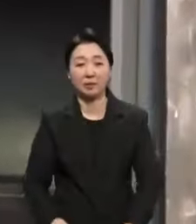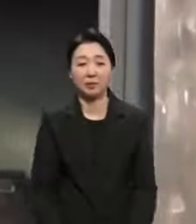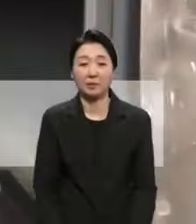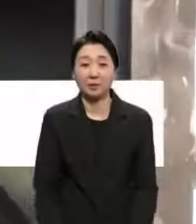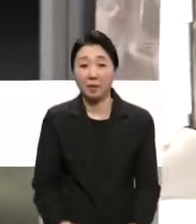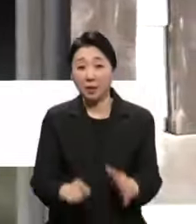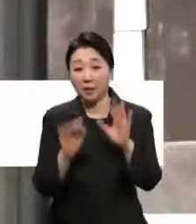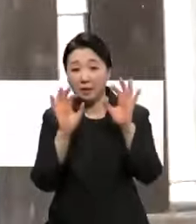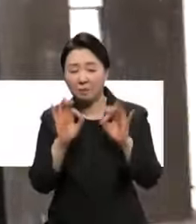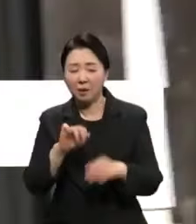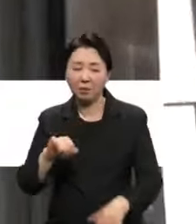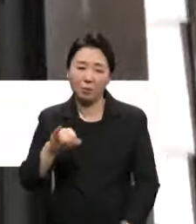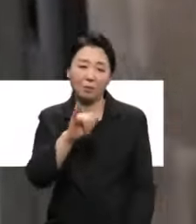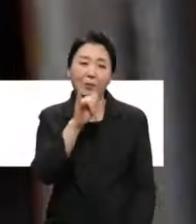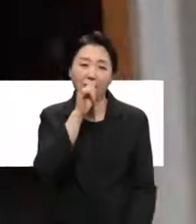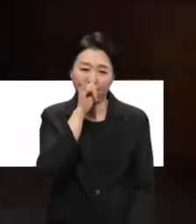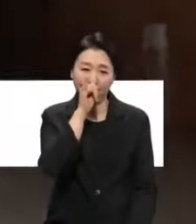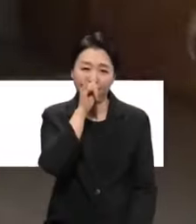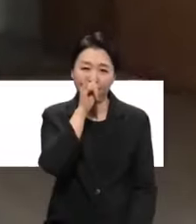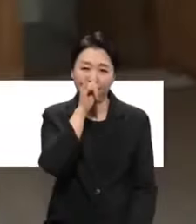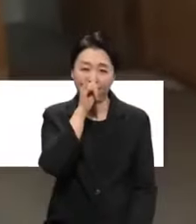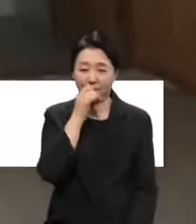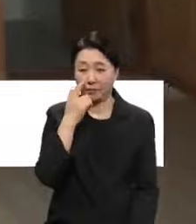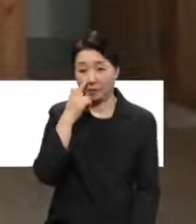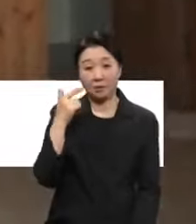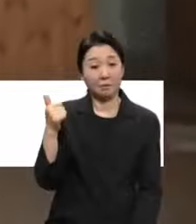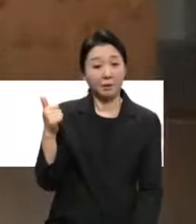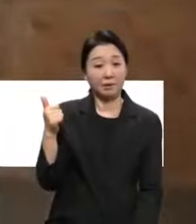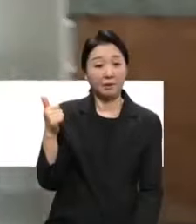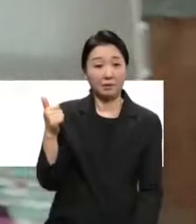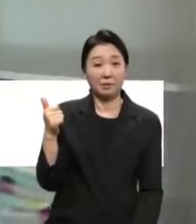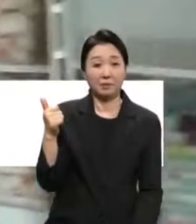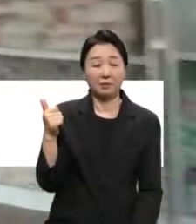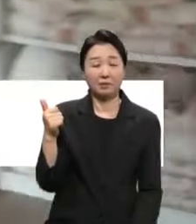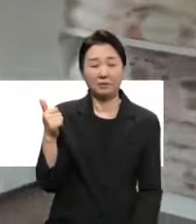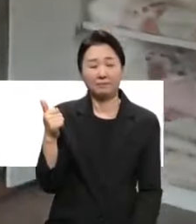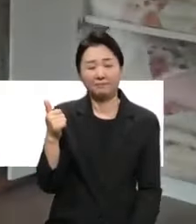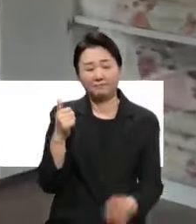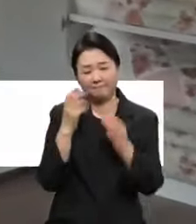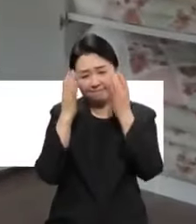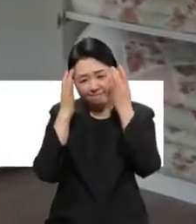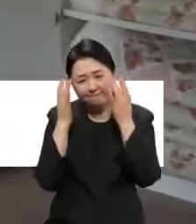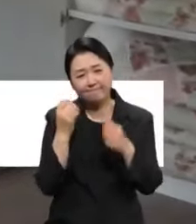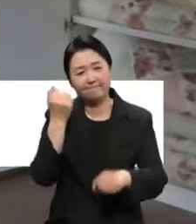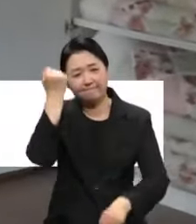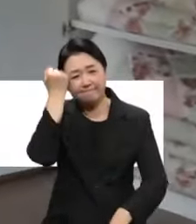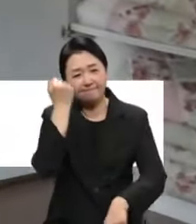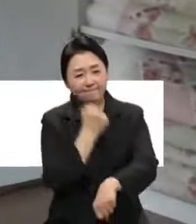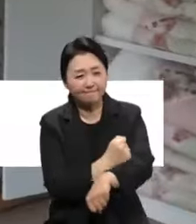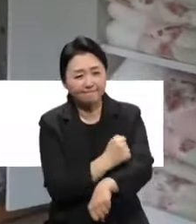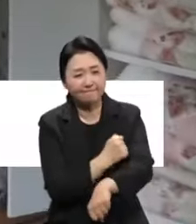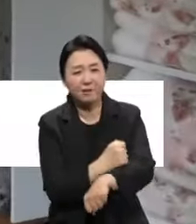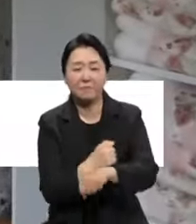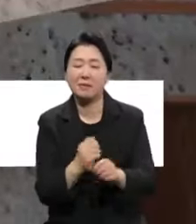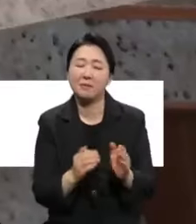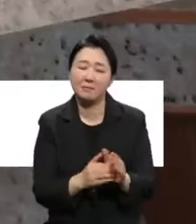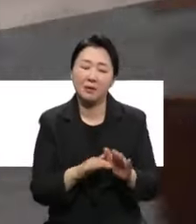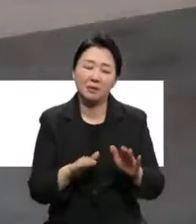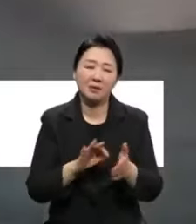안에 보시면 곰팡이 다 피가지고 아버지가 이제 피땀 흘리게 해놓은 걸 다 쓸 수도 없고